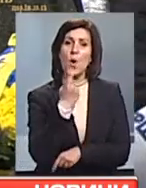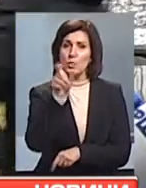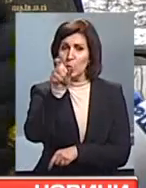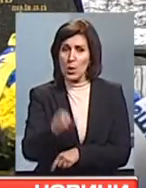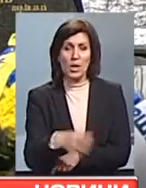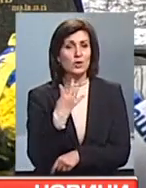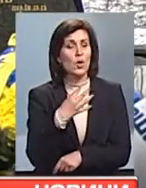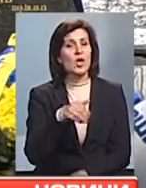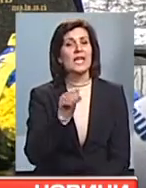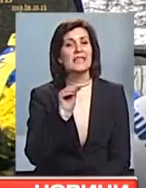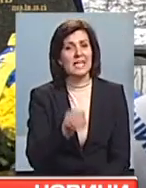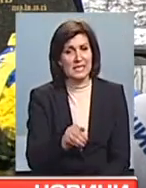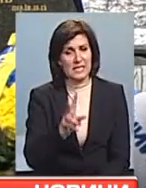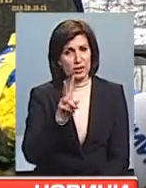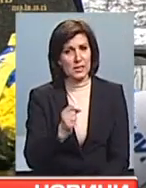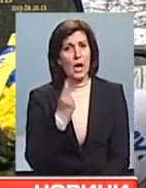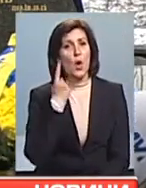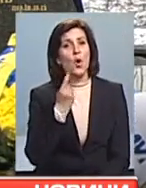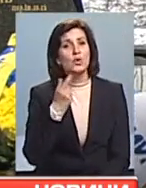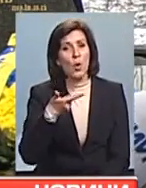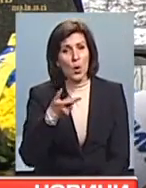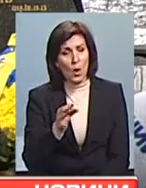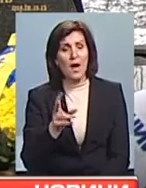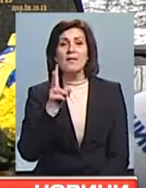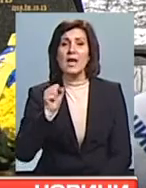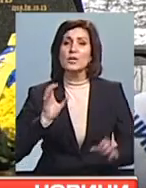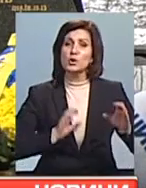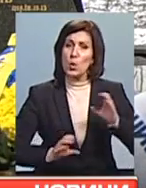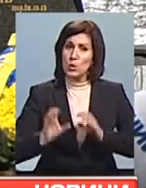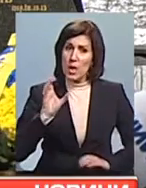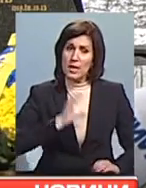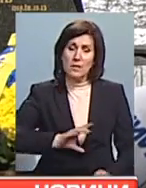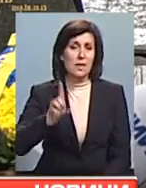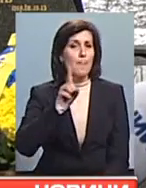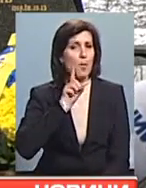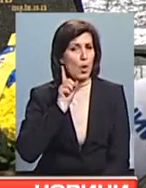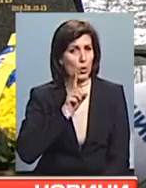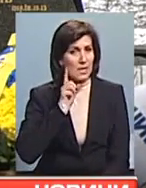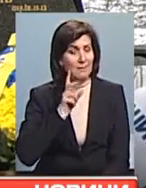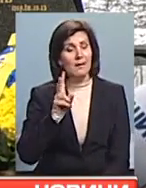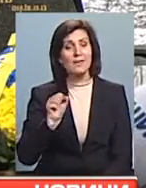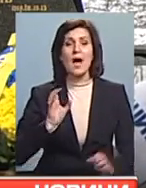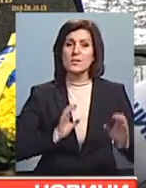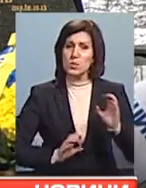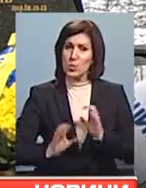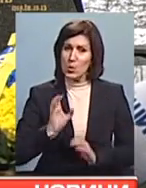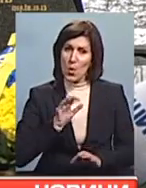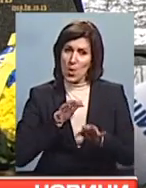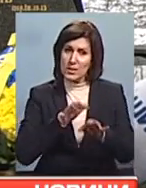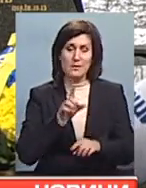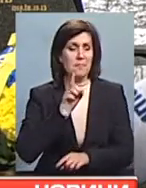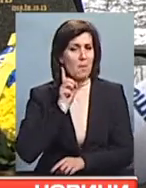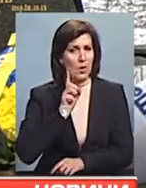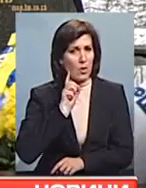40 000 на одного на студента молодого на студента